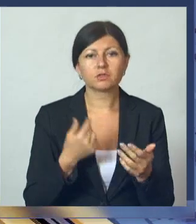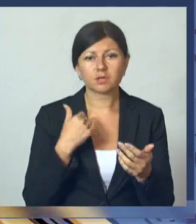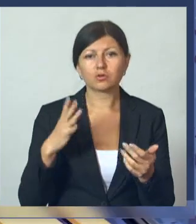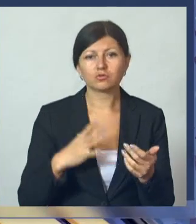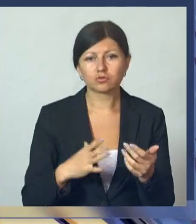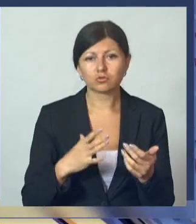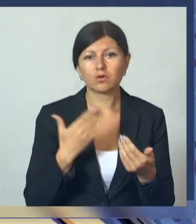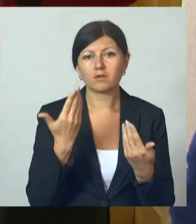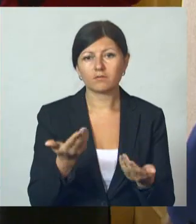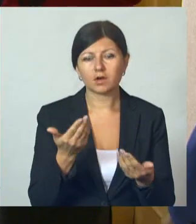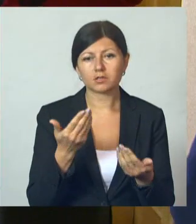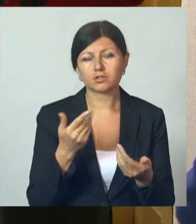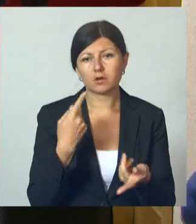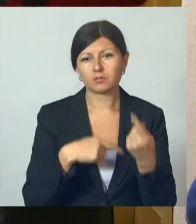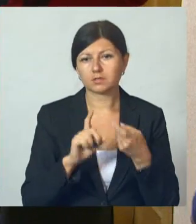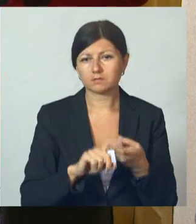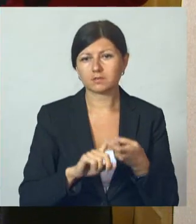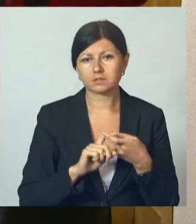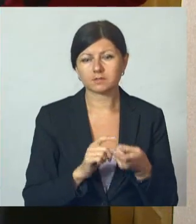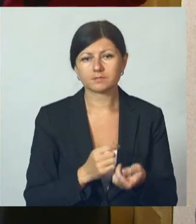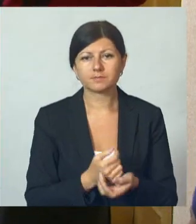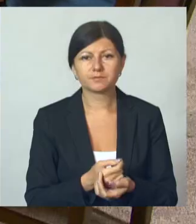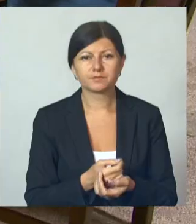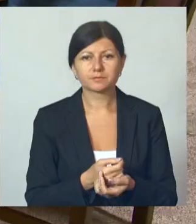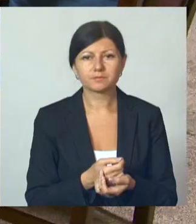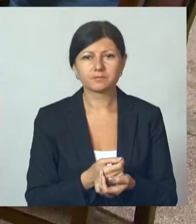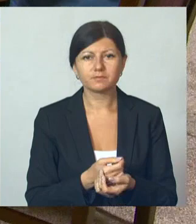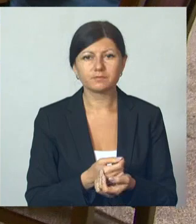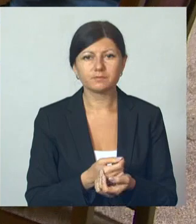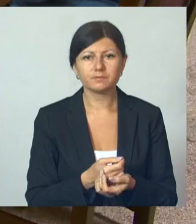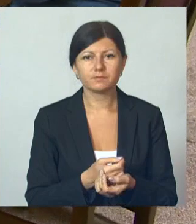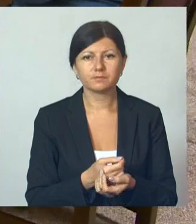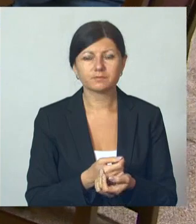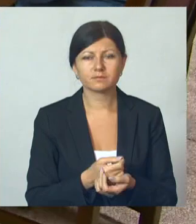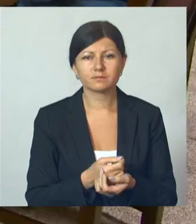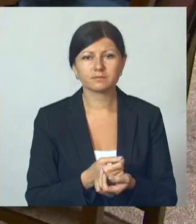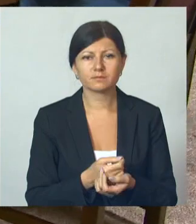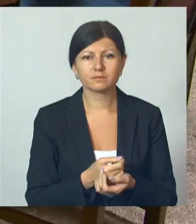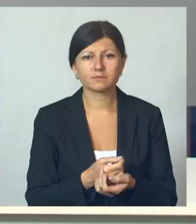жду вашей реакции. Михаил Перетокин, Андрей Андрейко, программа «Такой день» на Мире Белогорья.